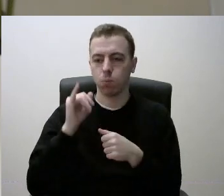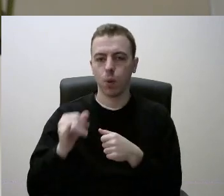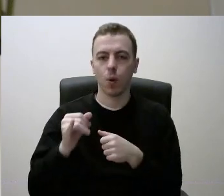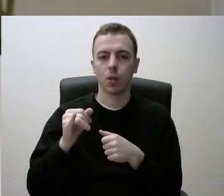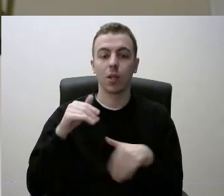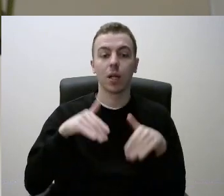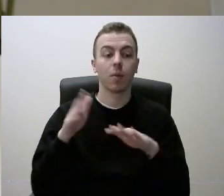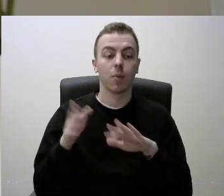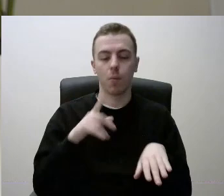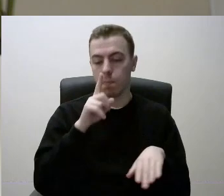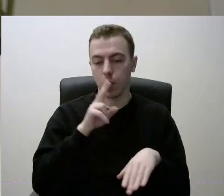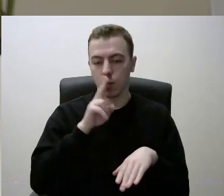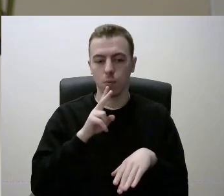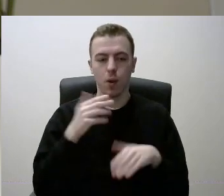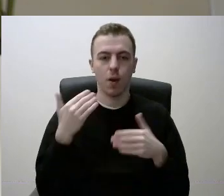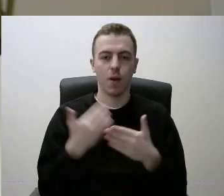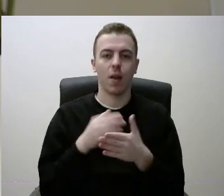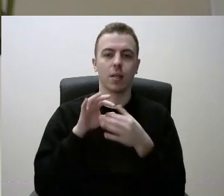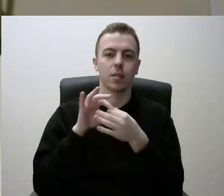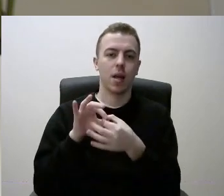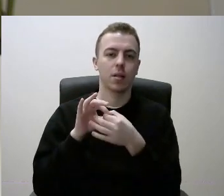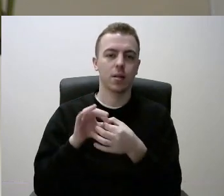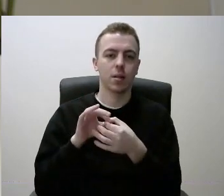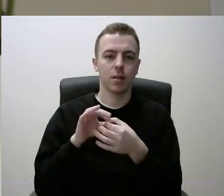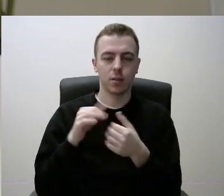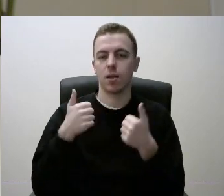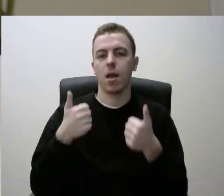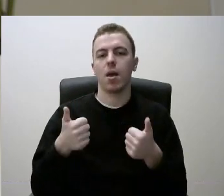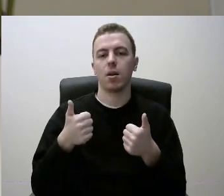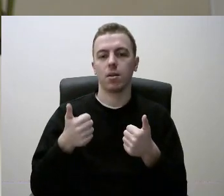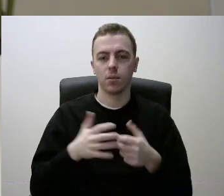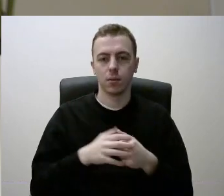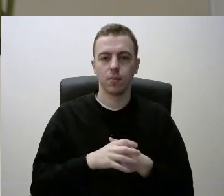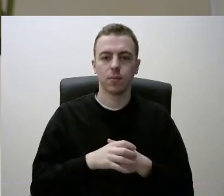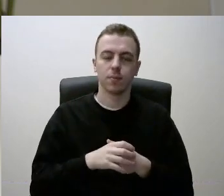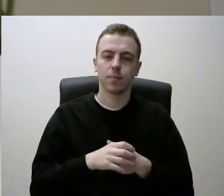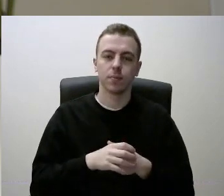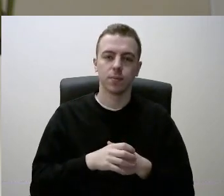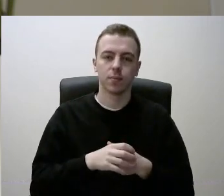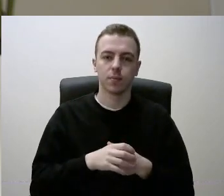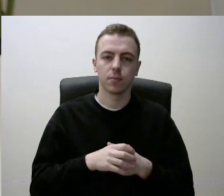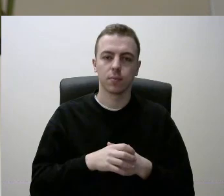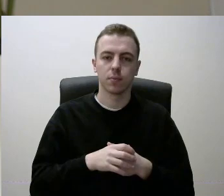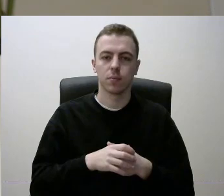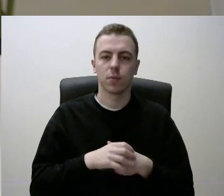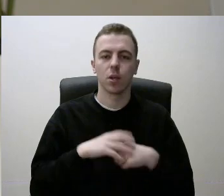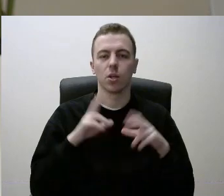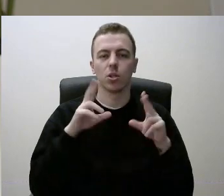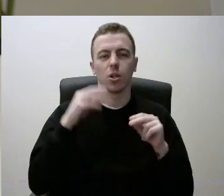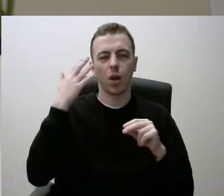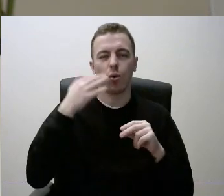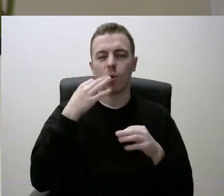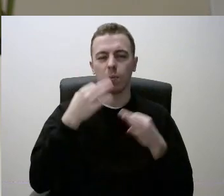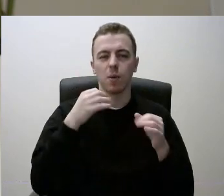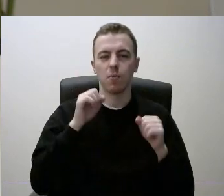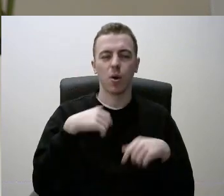praeina, mėnuo du ir vėl tas santykis miesto ir uosto yra geras. Aš pritarčiau išsakyti jau nuomonę ir ne vieną